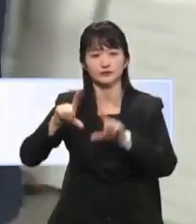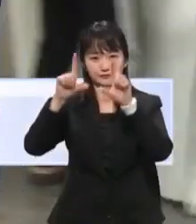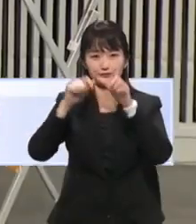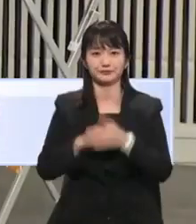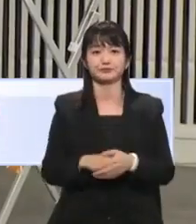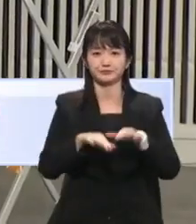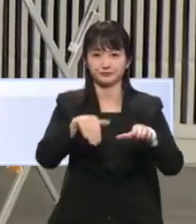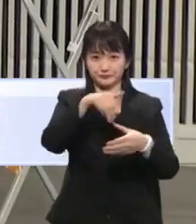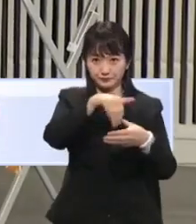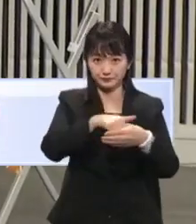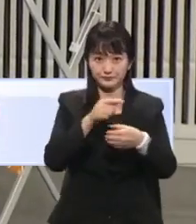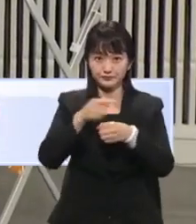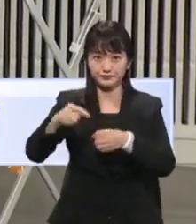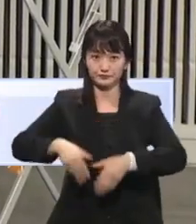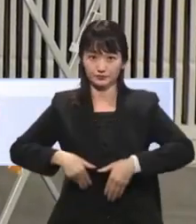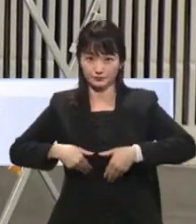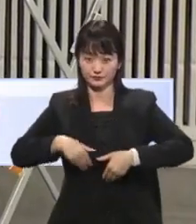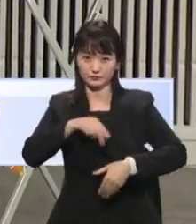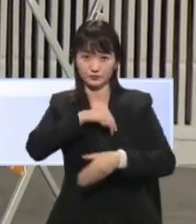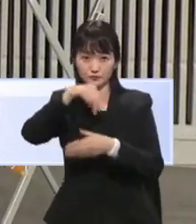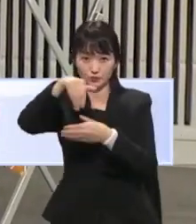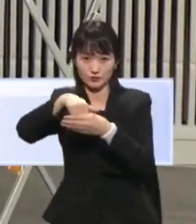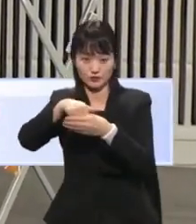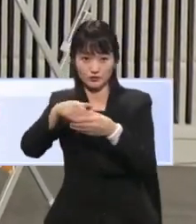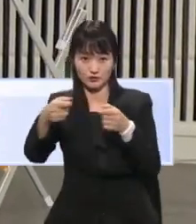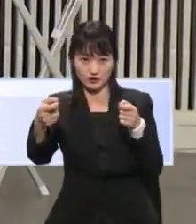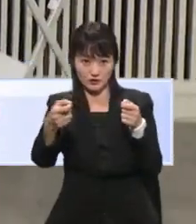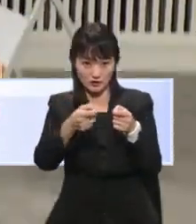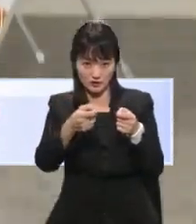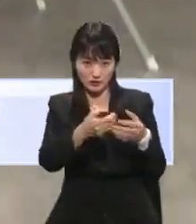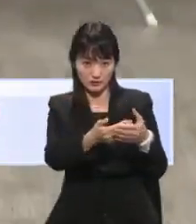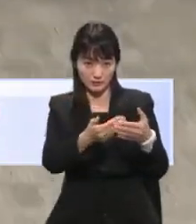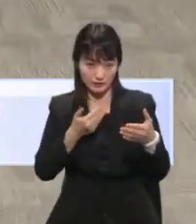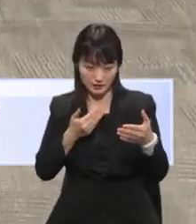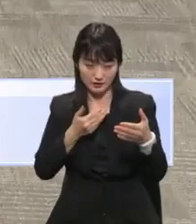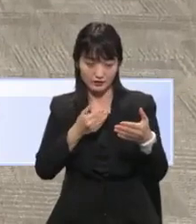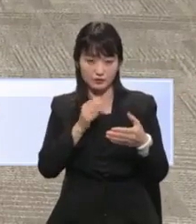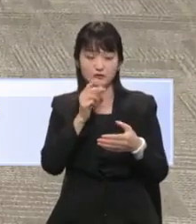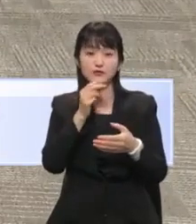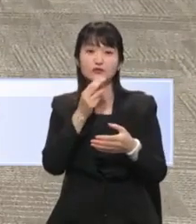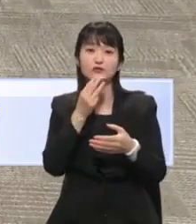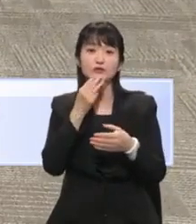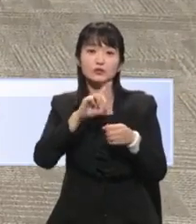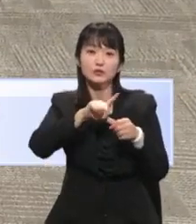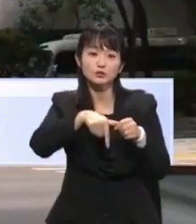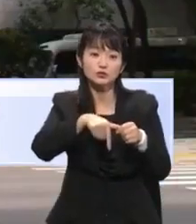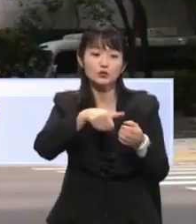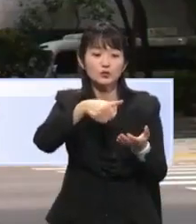봄 총선을 앞두고 수도권 민심을 미리 가늠해 볼 수 있다는 점에서 큰 주목을 받고 있죠.